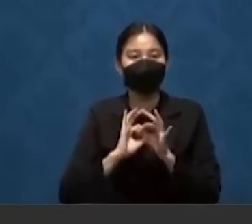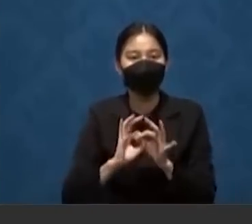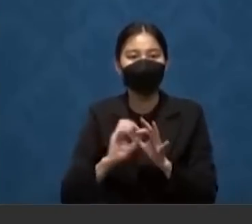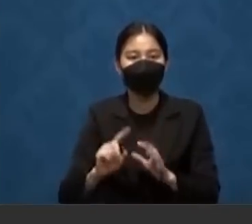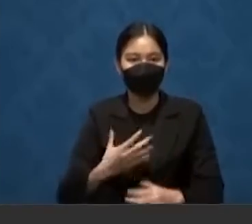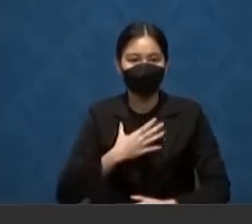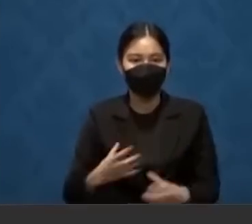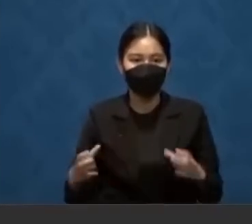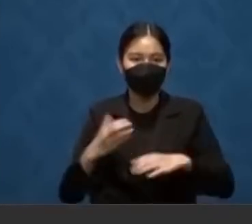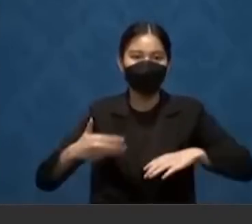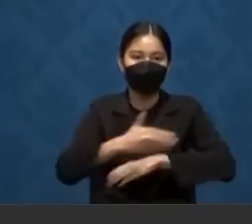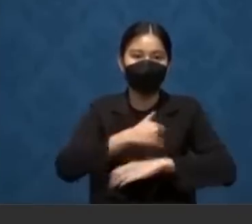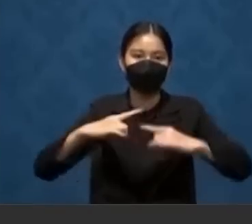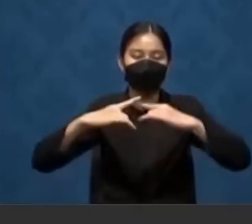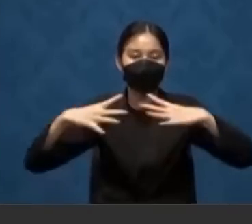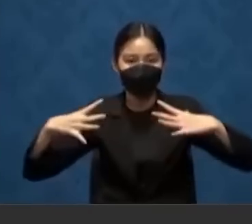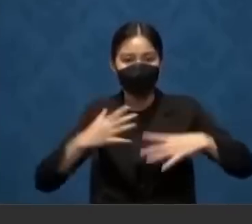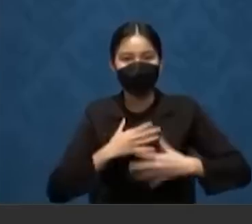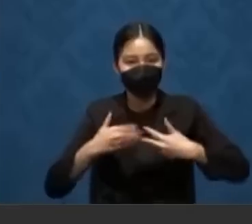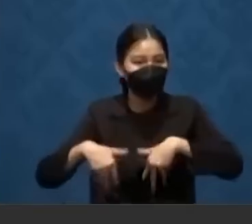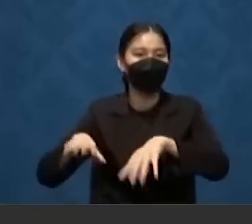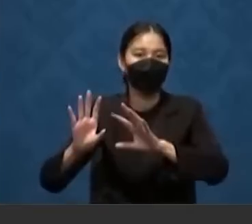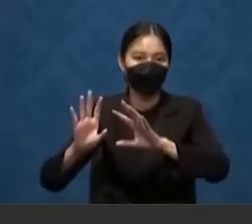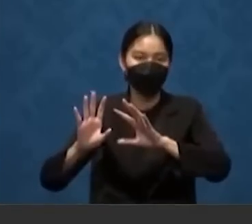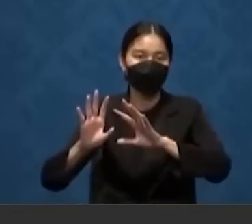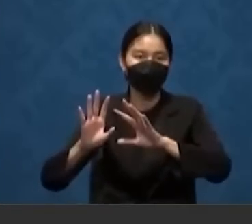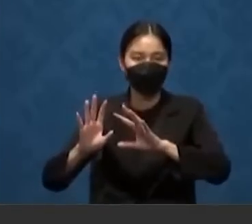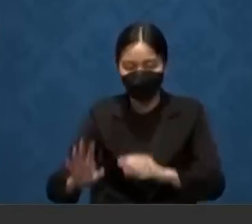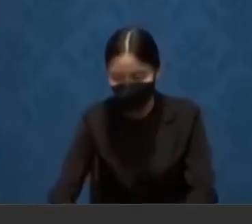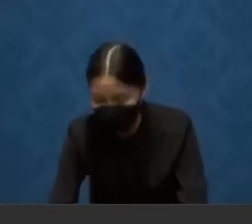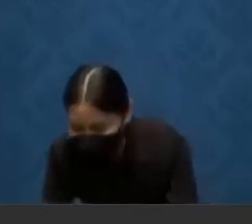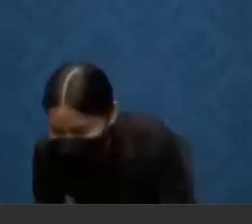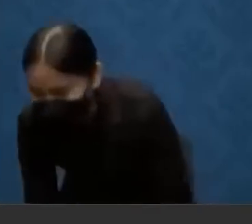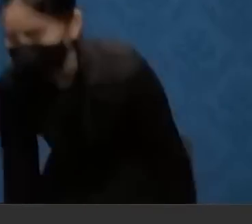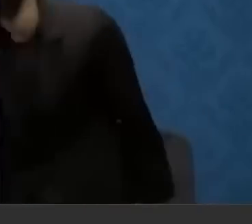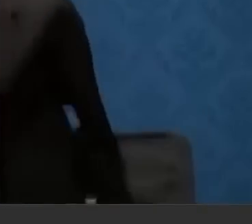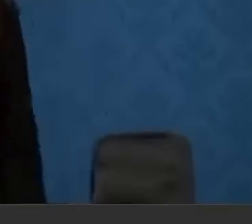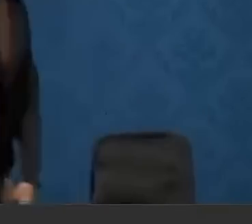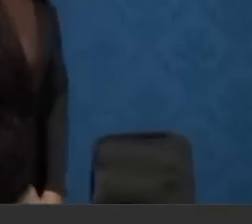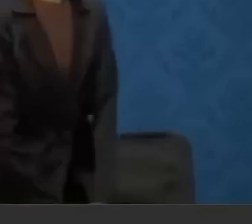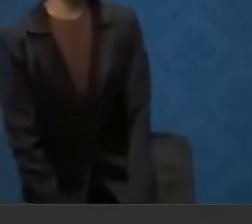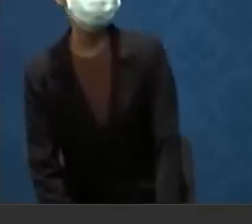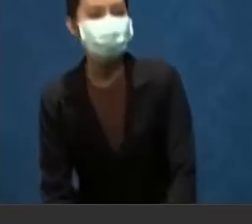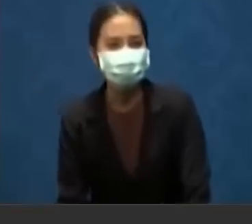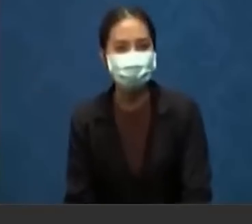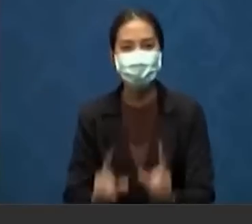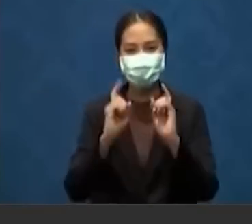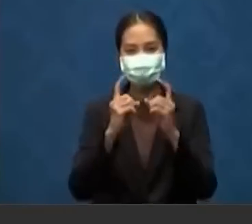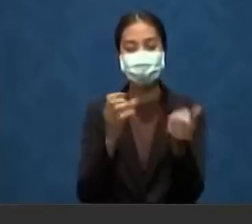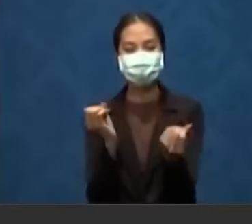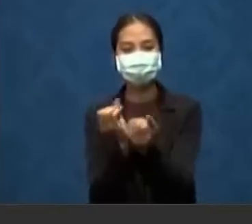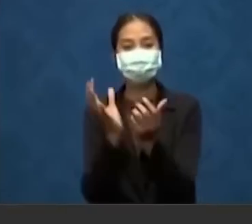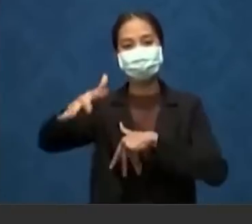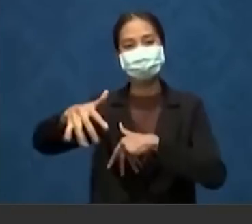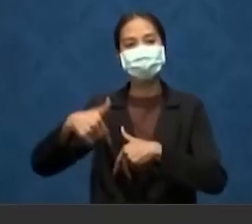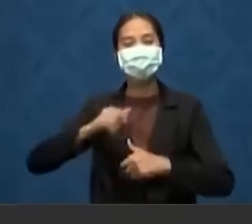กรวมฝ่ายค้างก็คือว่าถ้าปลอยใหสถานการณเดินไปแบบนี้ ย่อมเกิดอัตรายต่เยาวชนทงสองคนอีกทั้งย